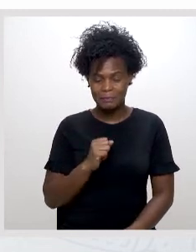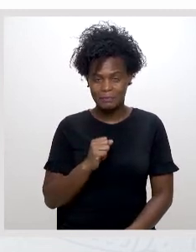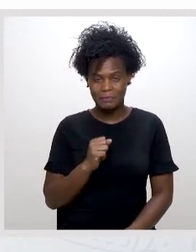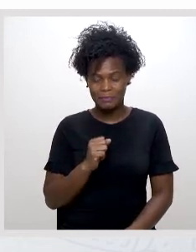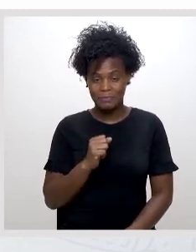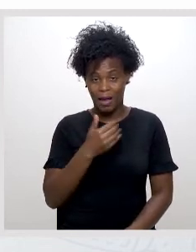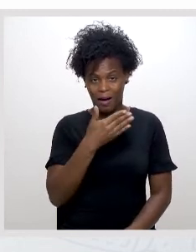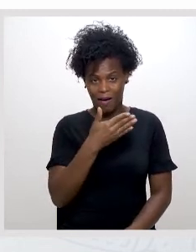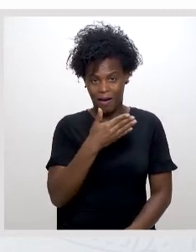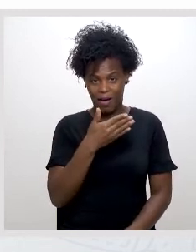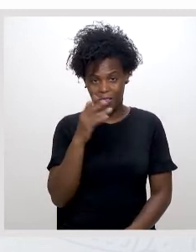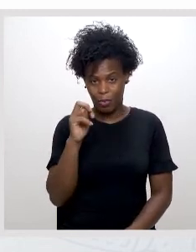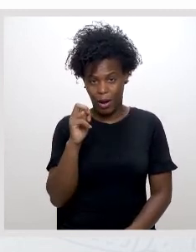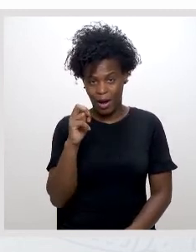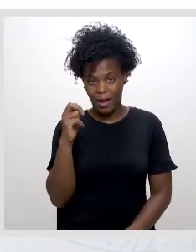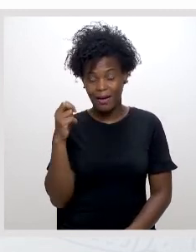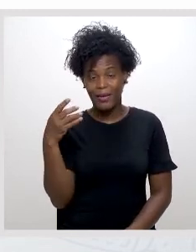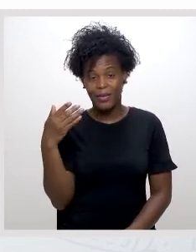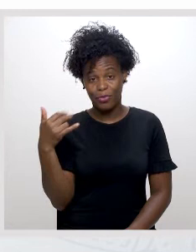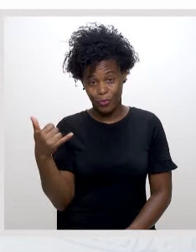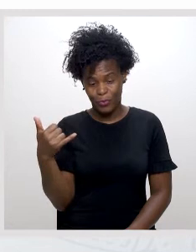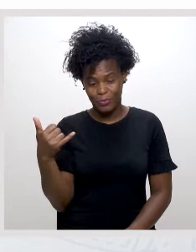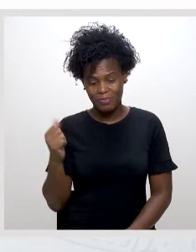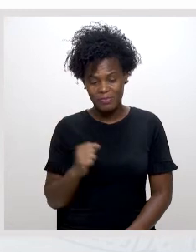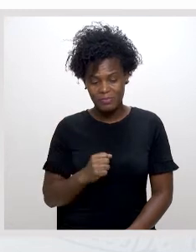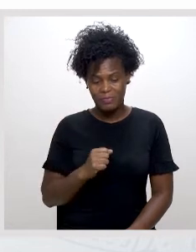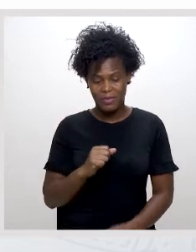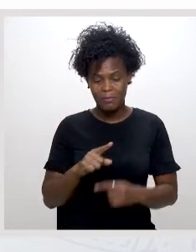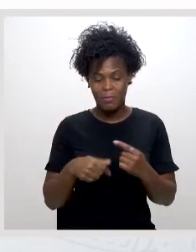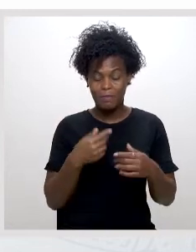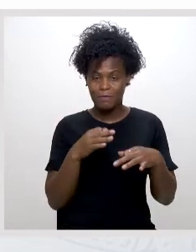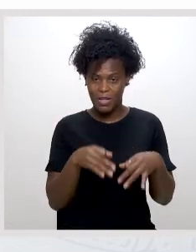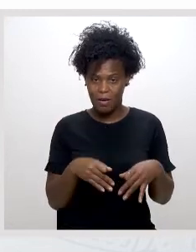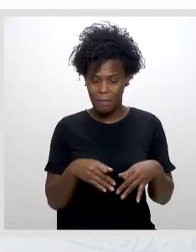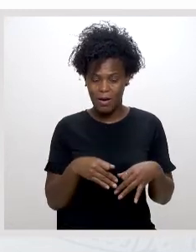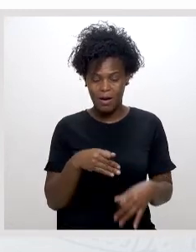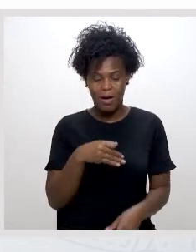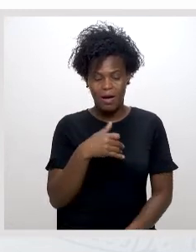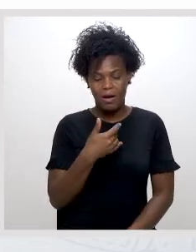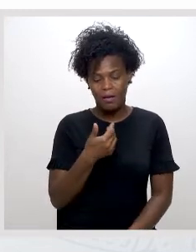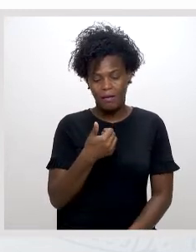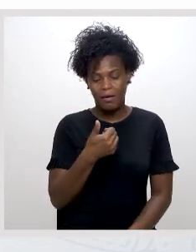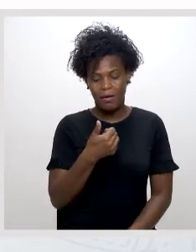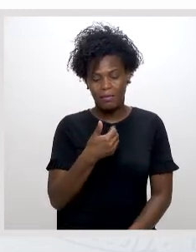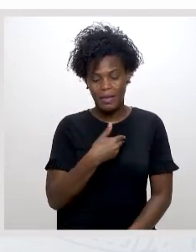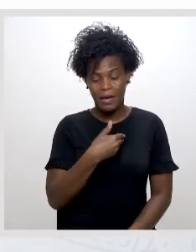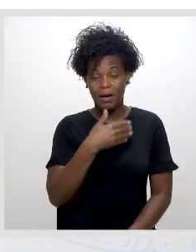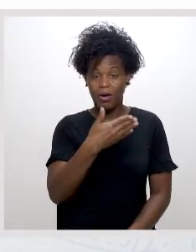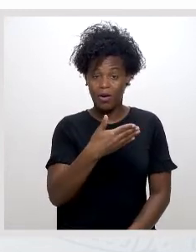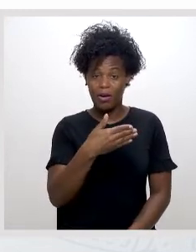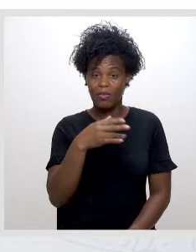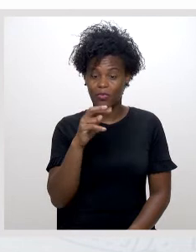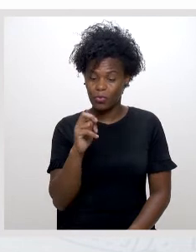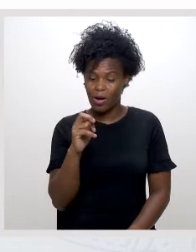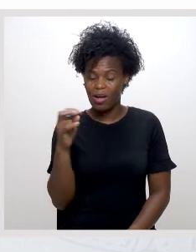1, 3 et 2. Et finalement, D. 1, 3 et